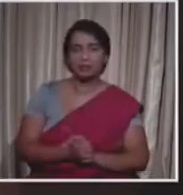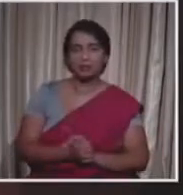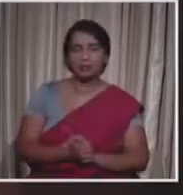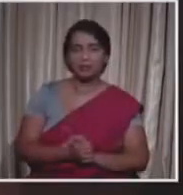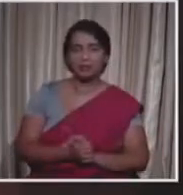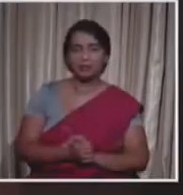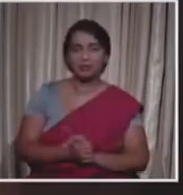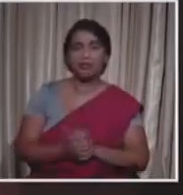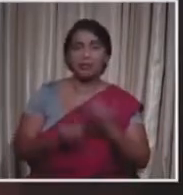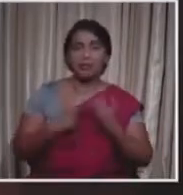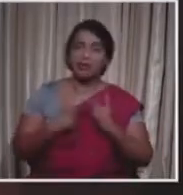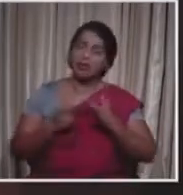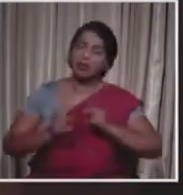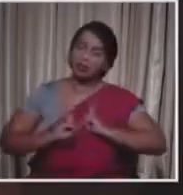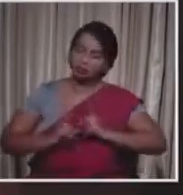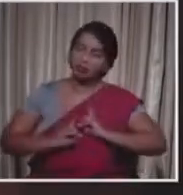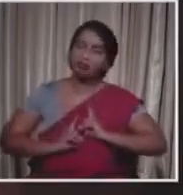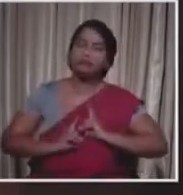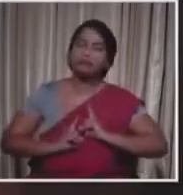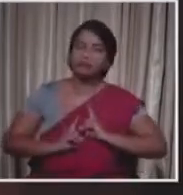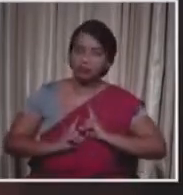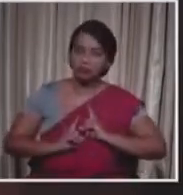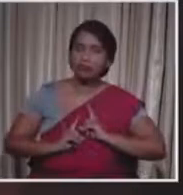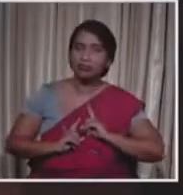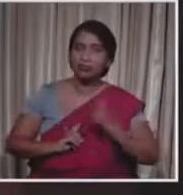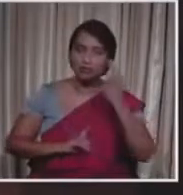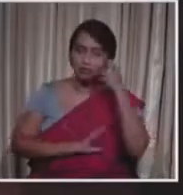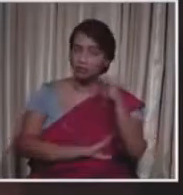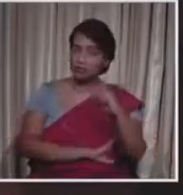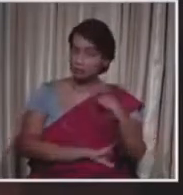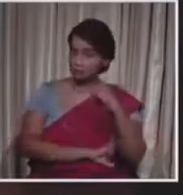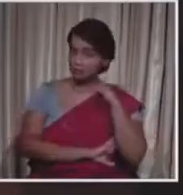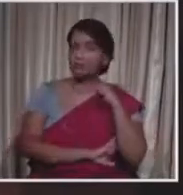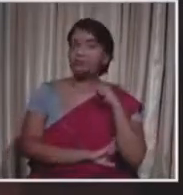තමන් ඉන්න තැනම ඉඳගෙන තද හිතක් තියාගෙන